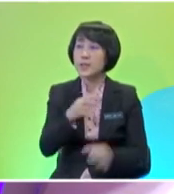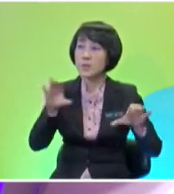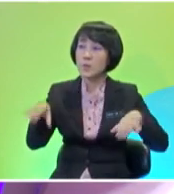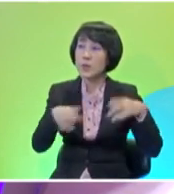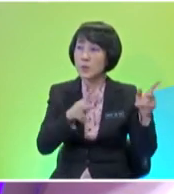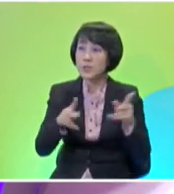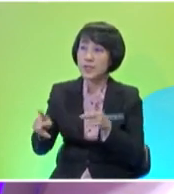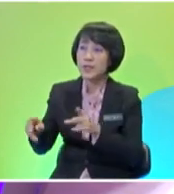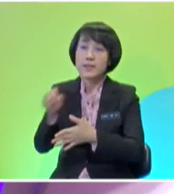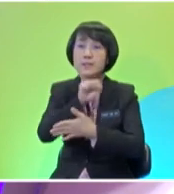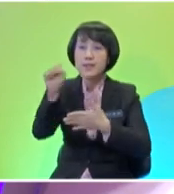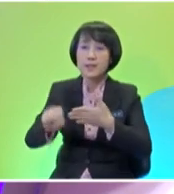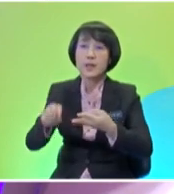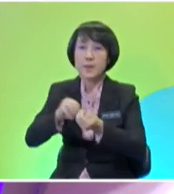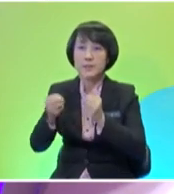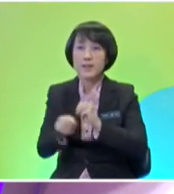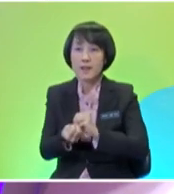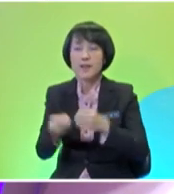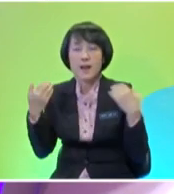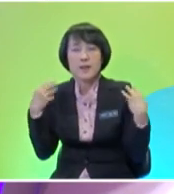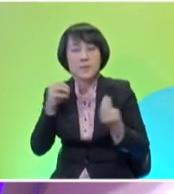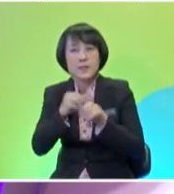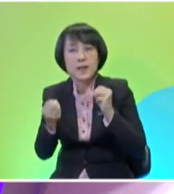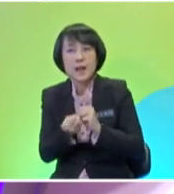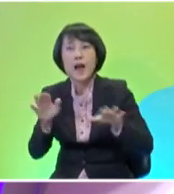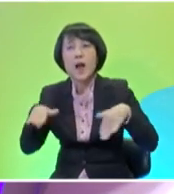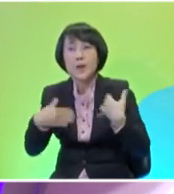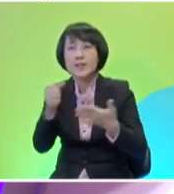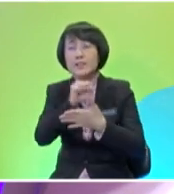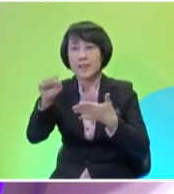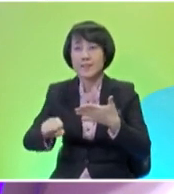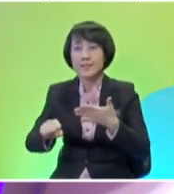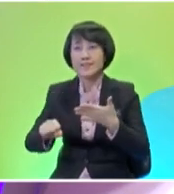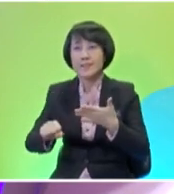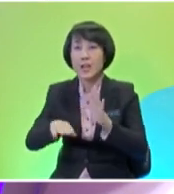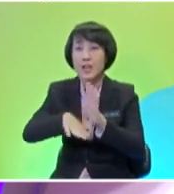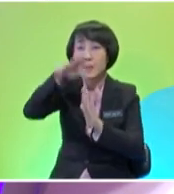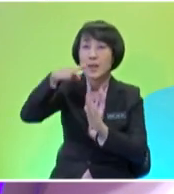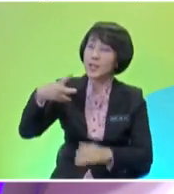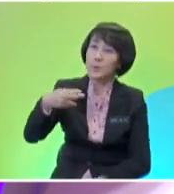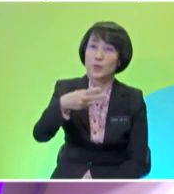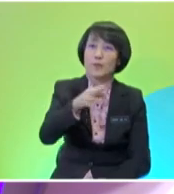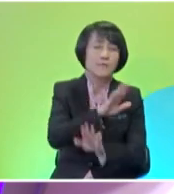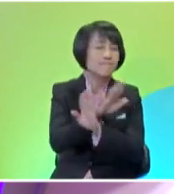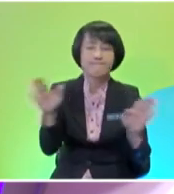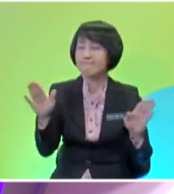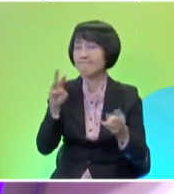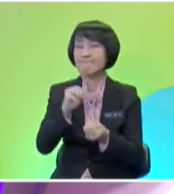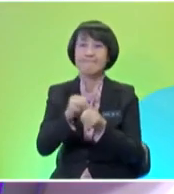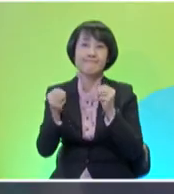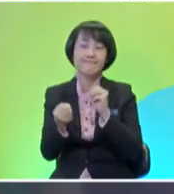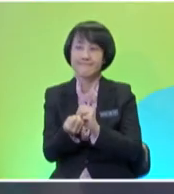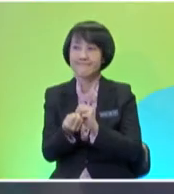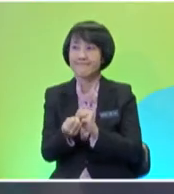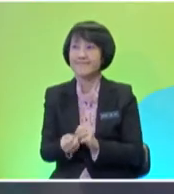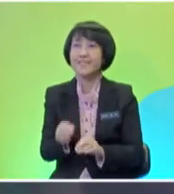selesaikan masalah, so kita kena fikir macam mana kita nak selesaikan masalah supaya dia lebih kemas. Kalau terlebih kita potonglah. Ya, betul. Tak ada masalah. Dia jangan terkurang